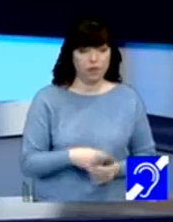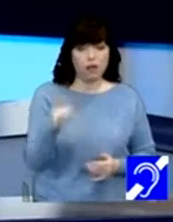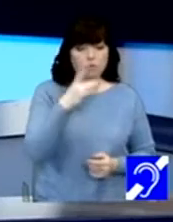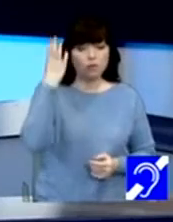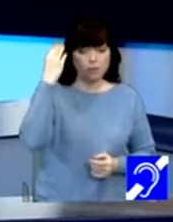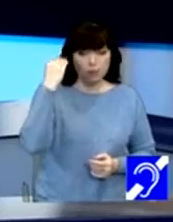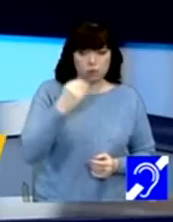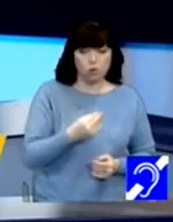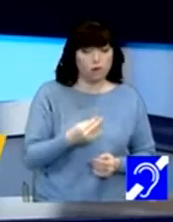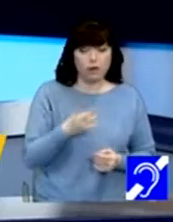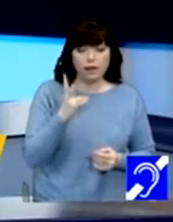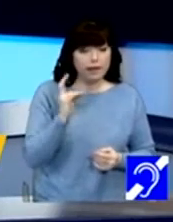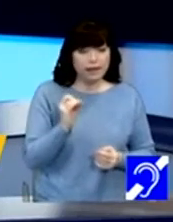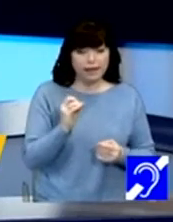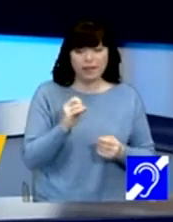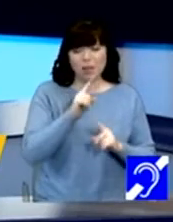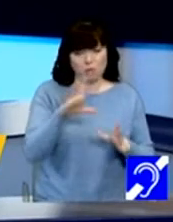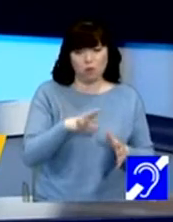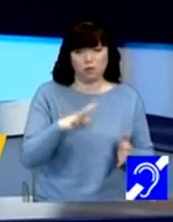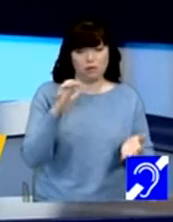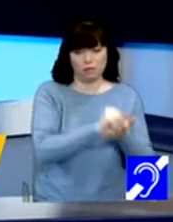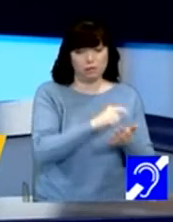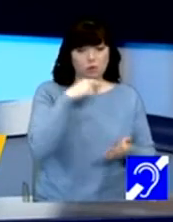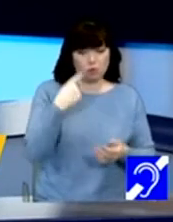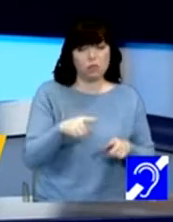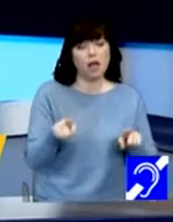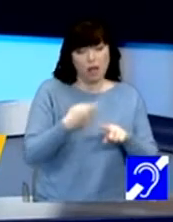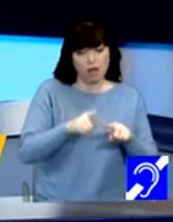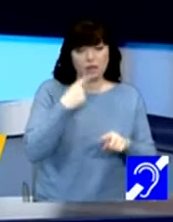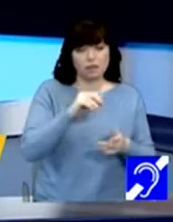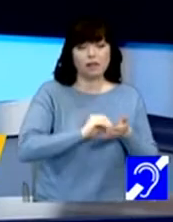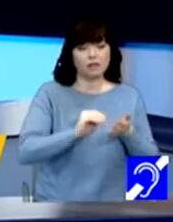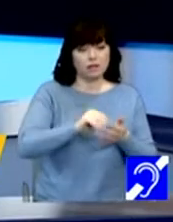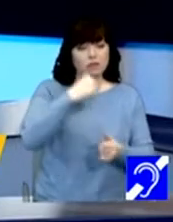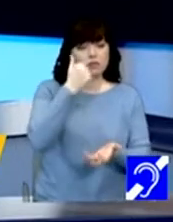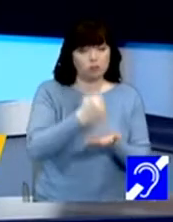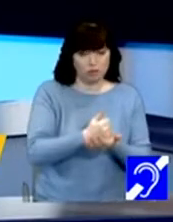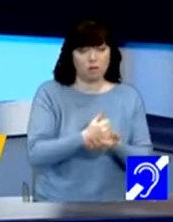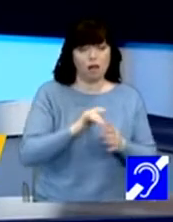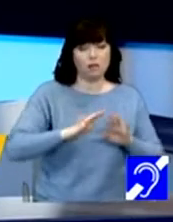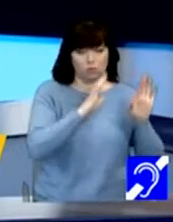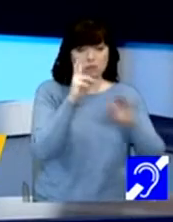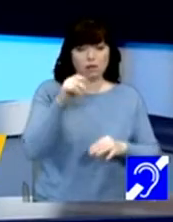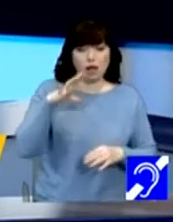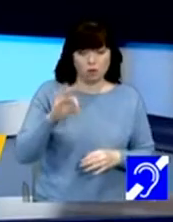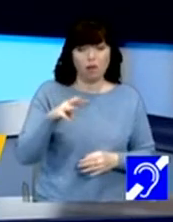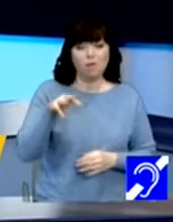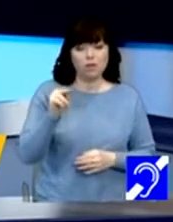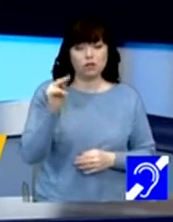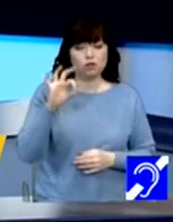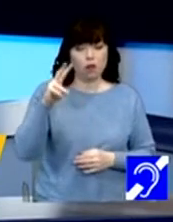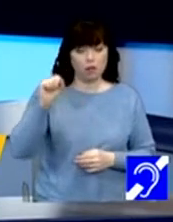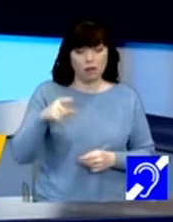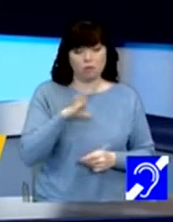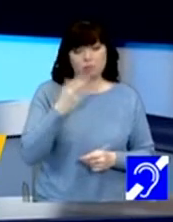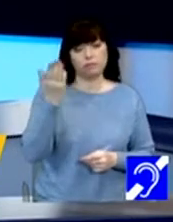Republica Moldova nu este o țintă militară pentru Rusia, este declarația secretarului general adjunct al NATO, Mircea Joană, făcută în cadrul